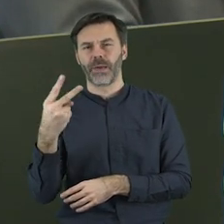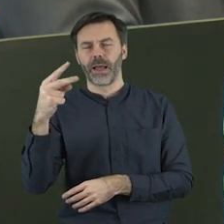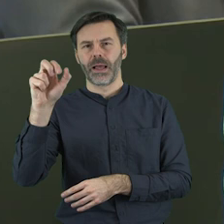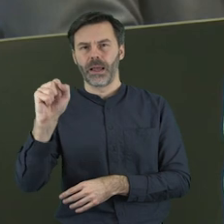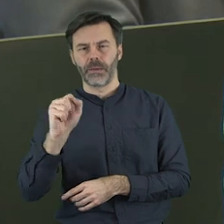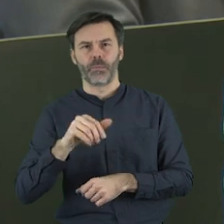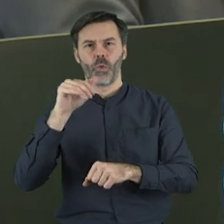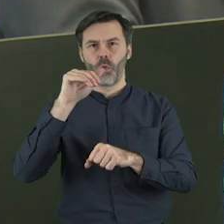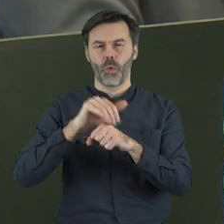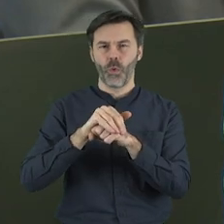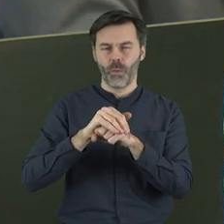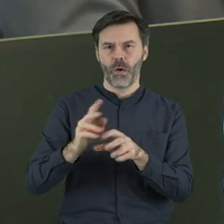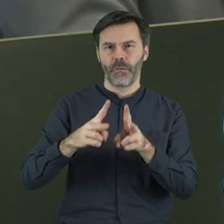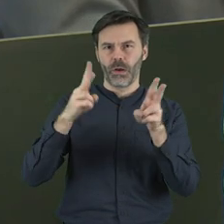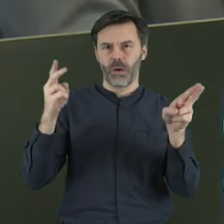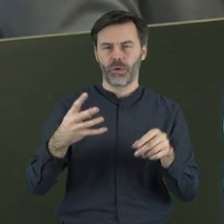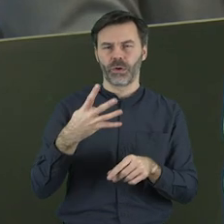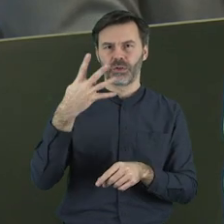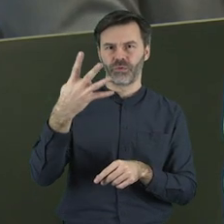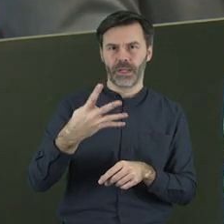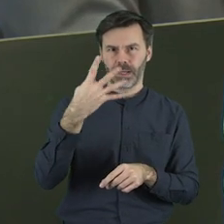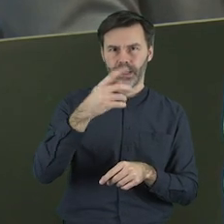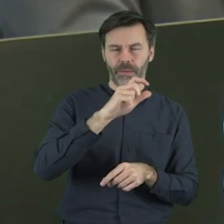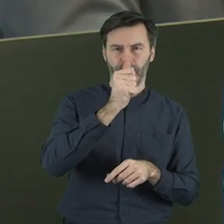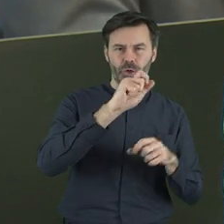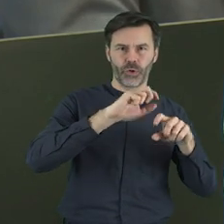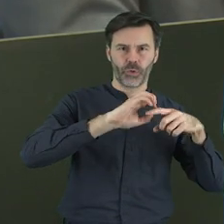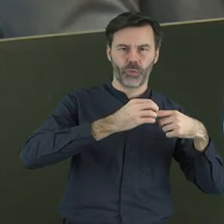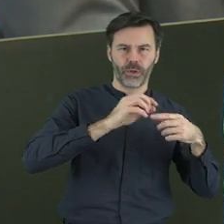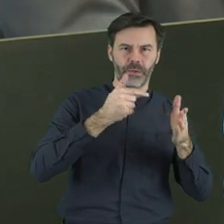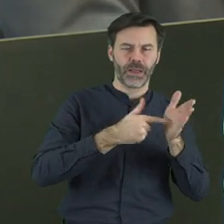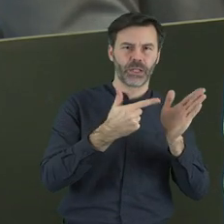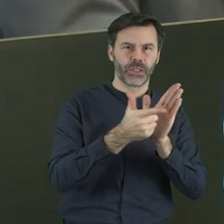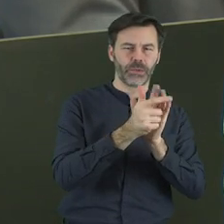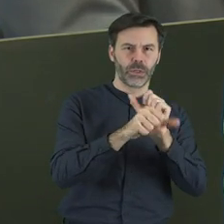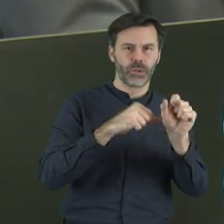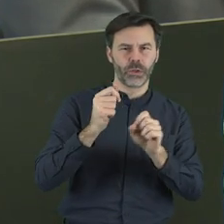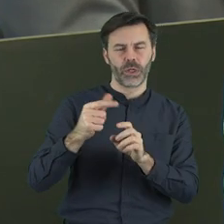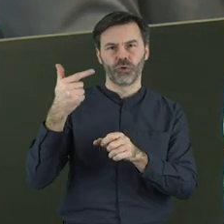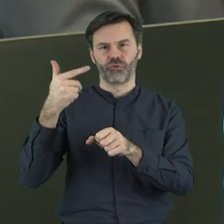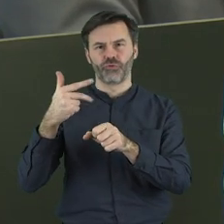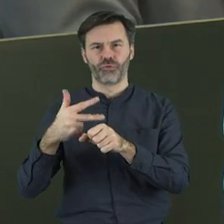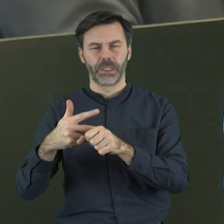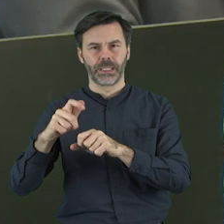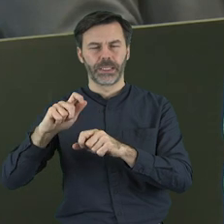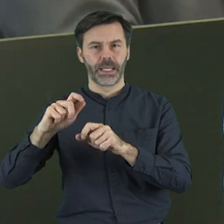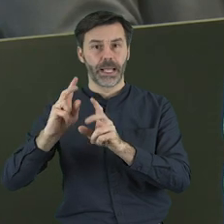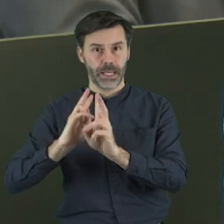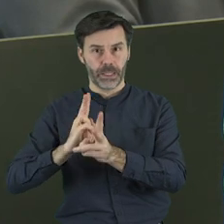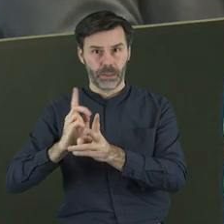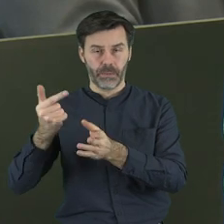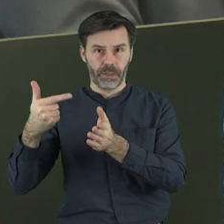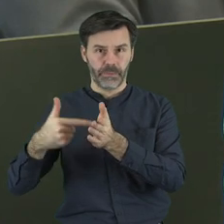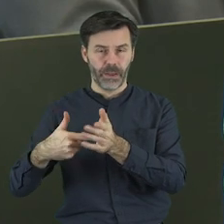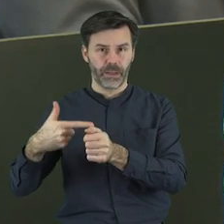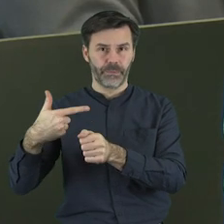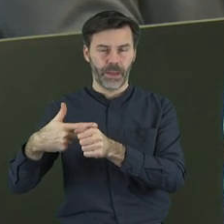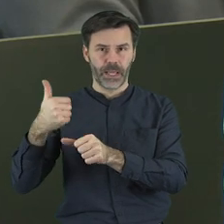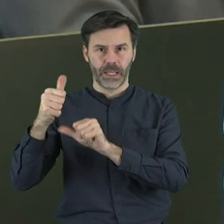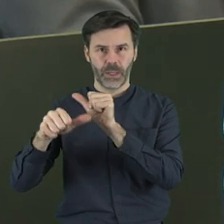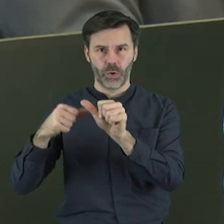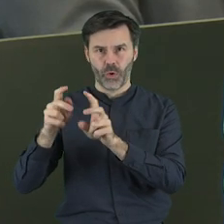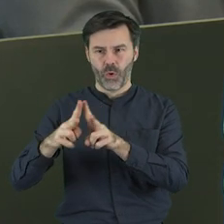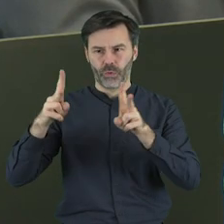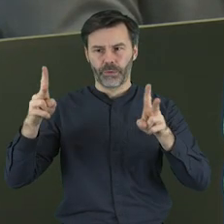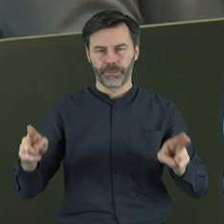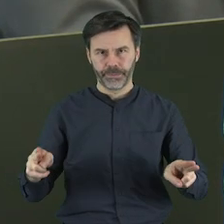grudnia 2017 roku do 30 listopada 2021 roku. I kolejna